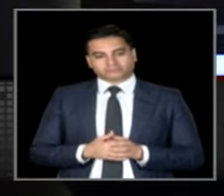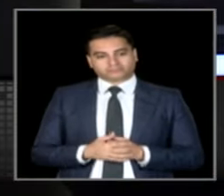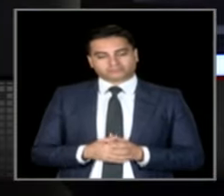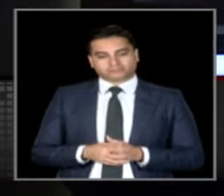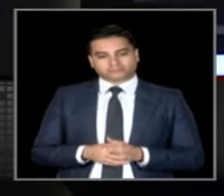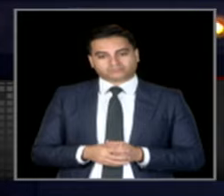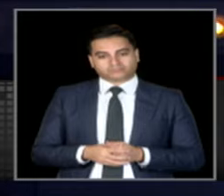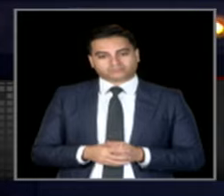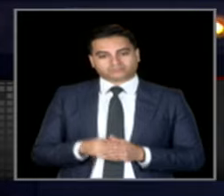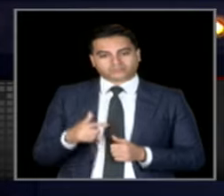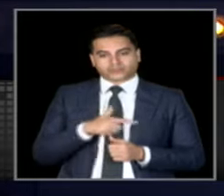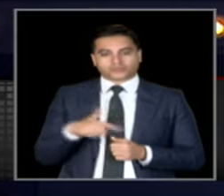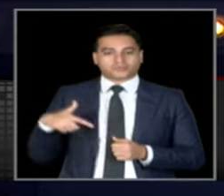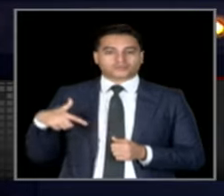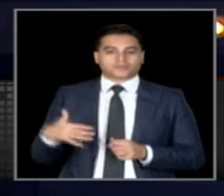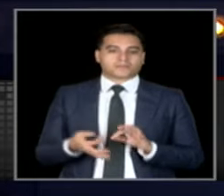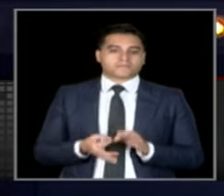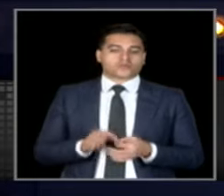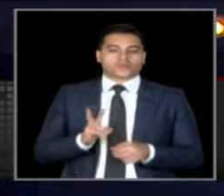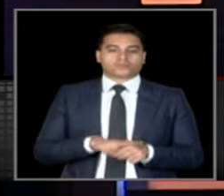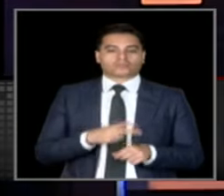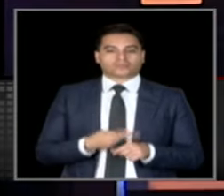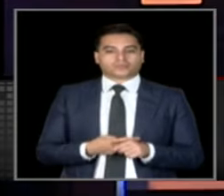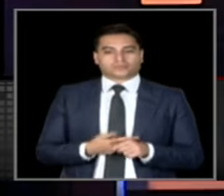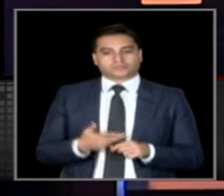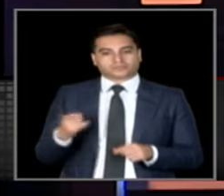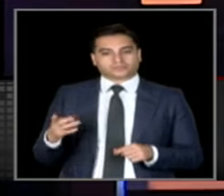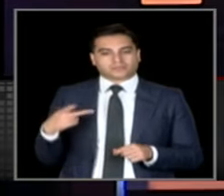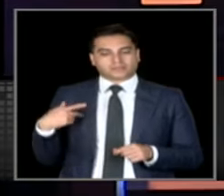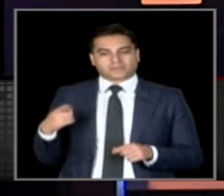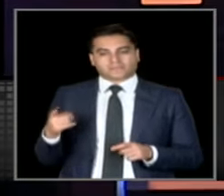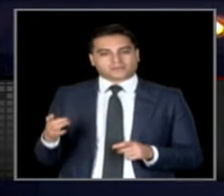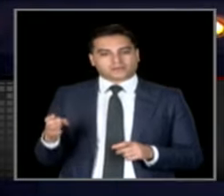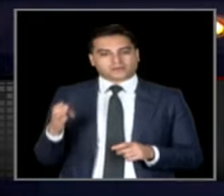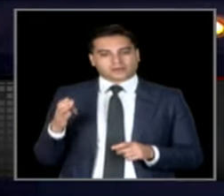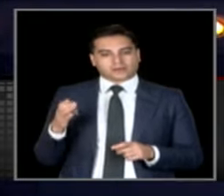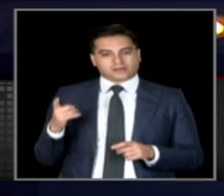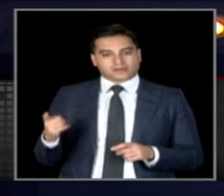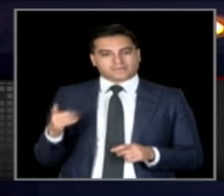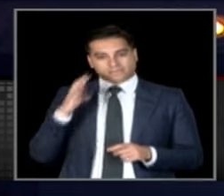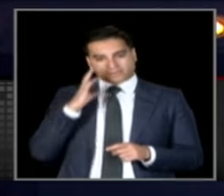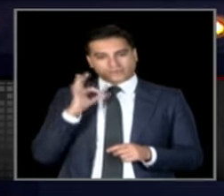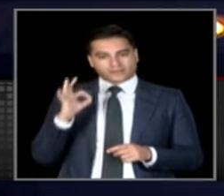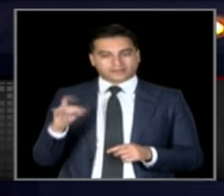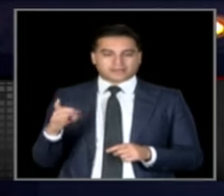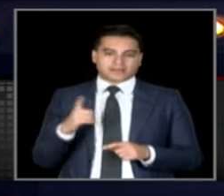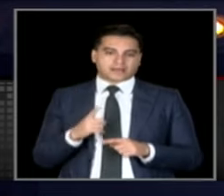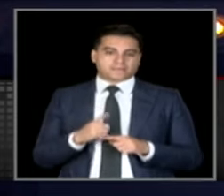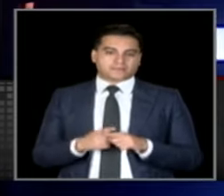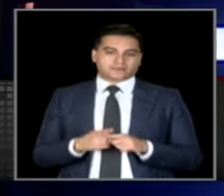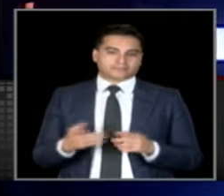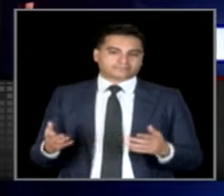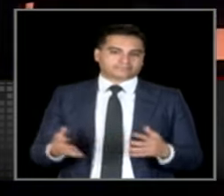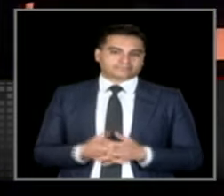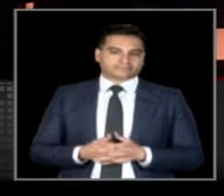توم أوديل. 660 مليون. أنا عارف ساكريفايس، بس واحدة تانية مش دي؟ أغنية قديمة ومشهورة جدا. أحمد